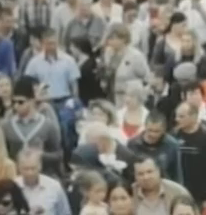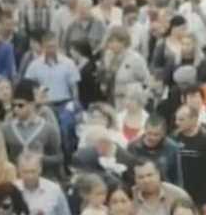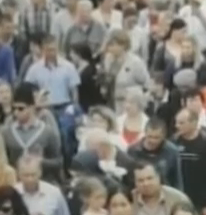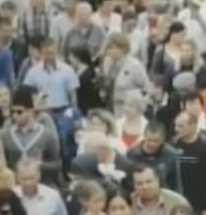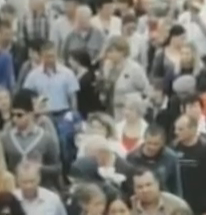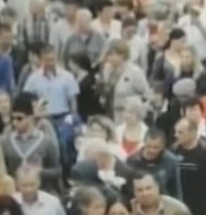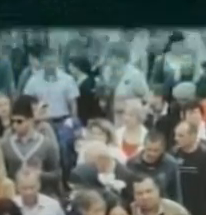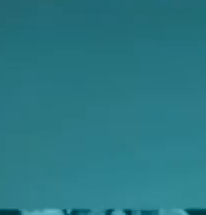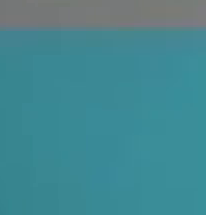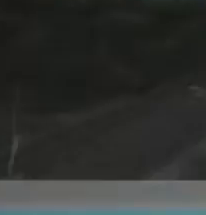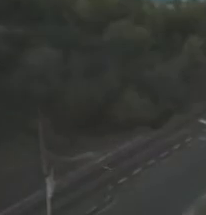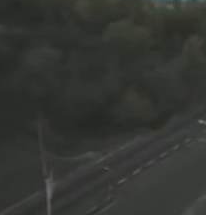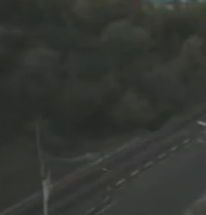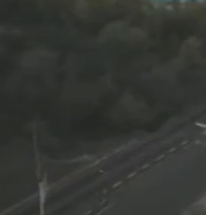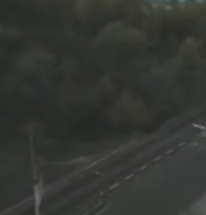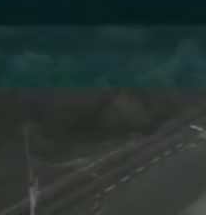Музика